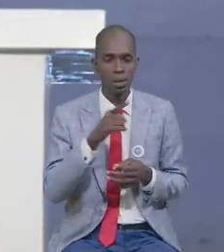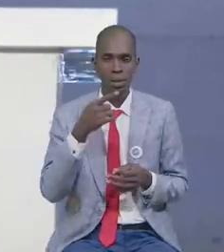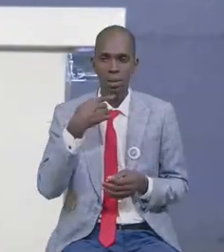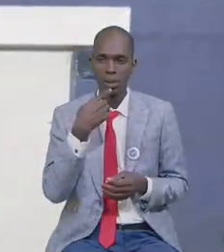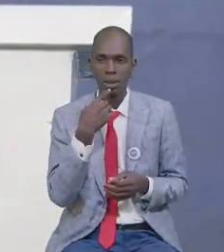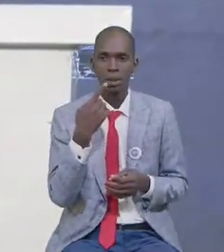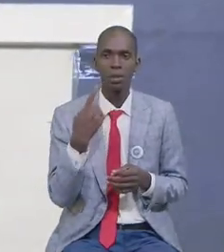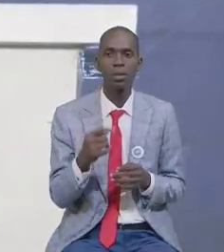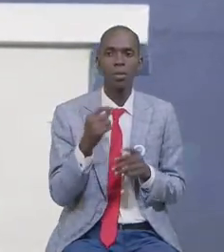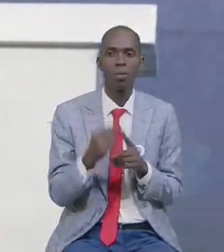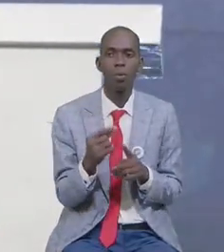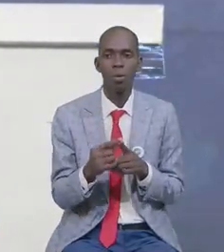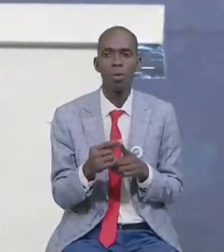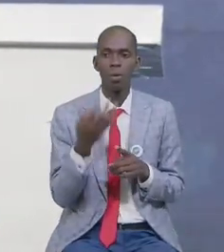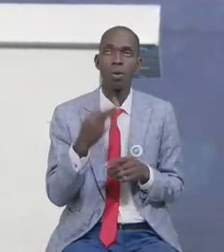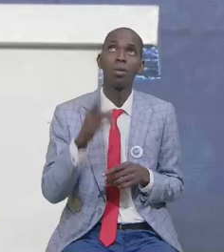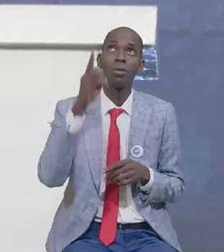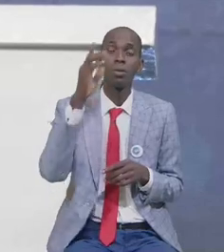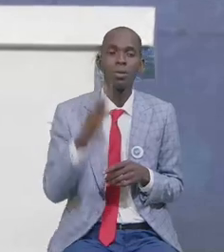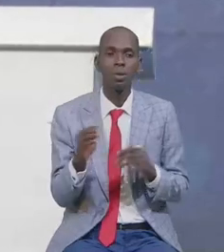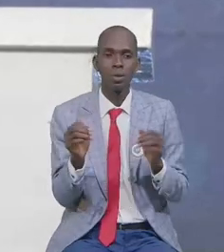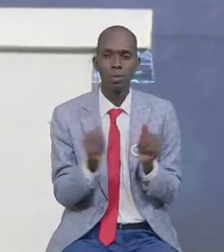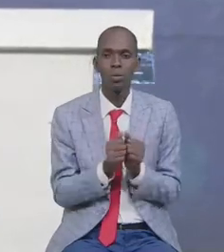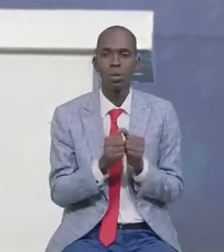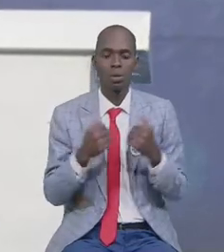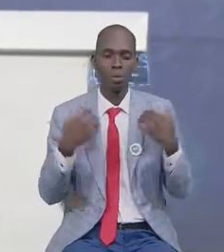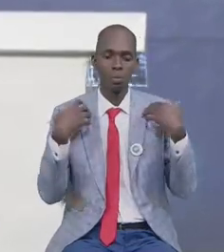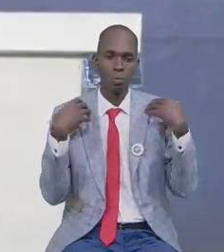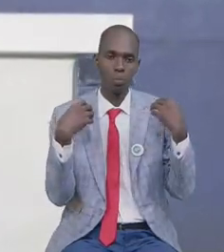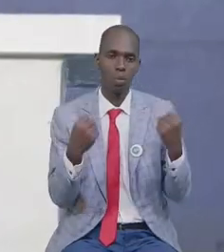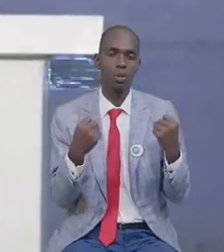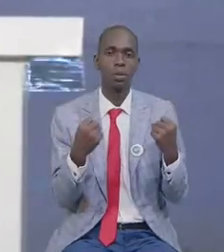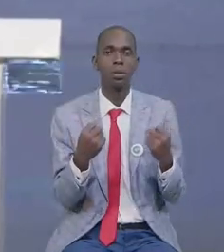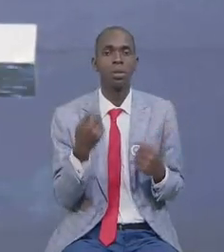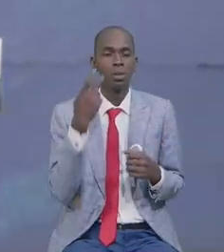de Dieu avec assurance.